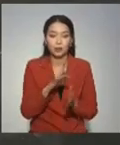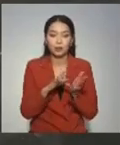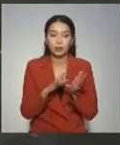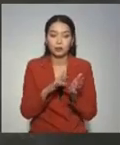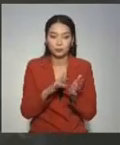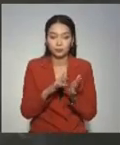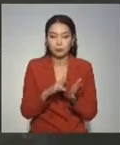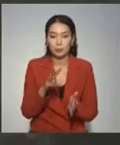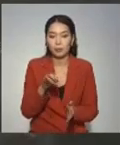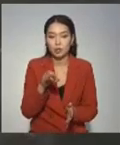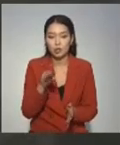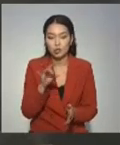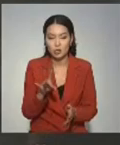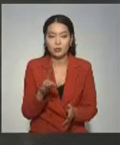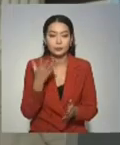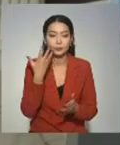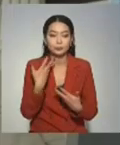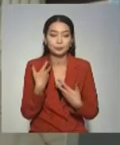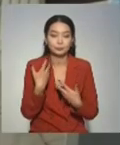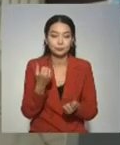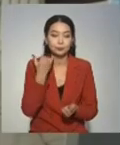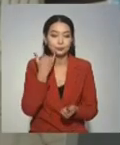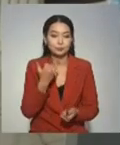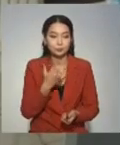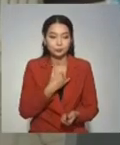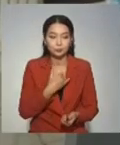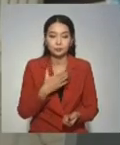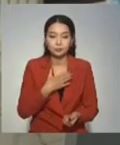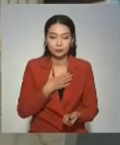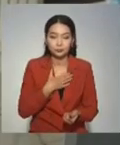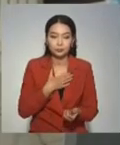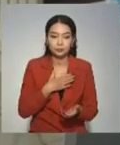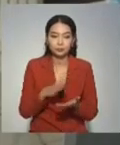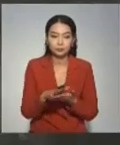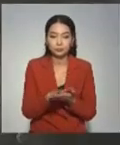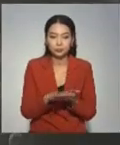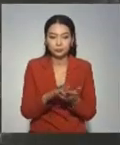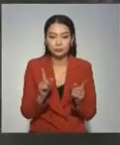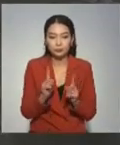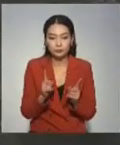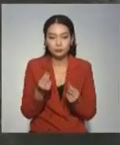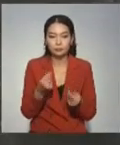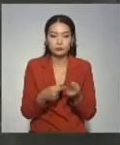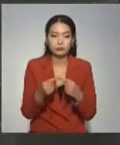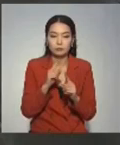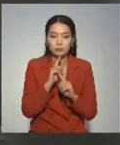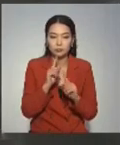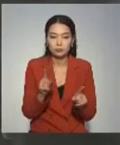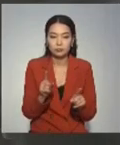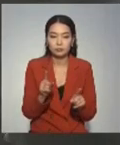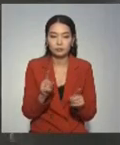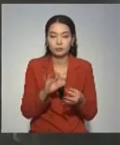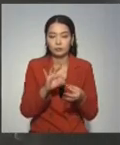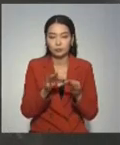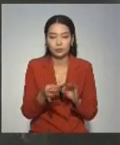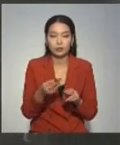соның менеджері бізді қалдаған адам телефон соғып, біздің ешқайда да ұша алмайтынымызды, ақшамызды қайтарылмайтынын, директоры,